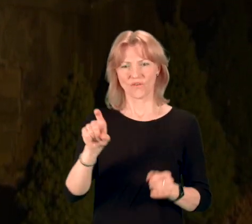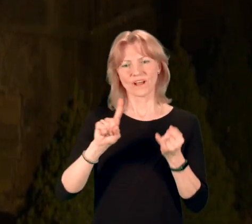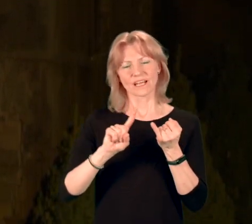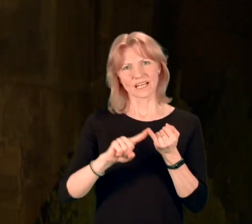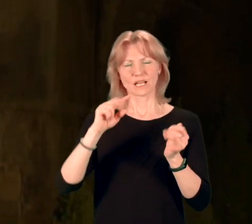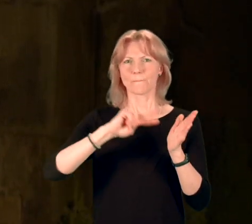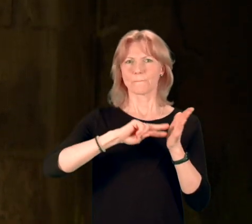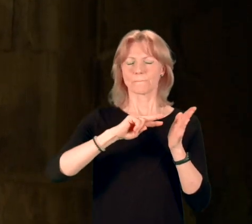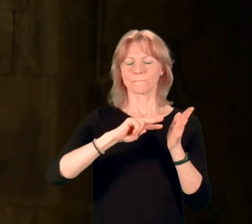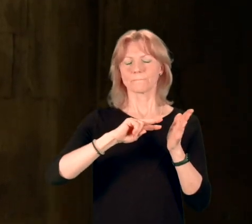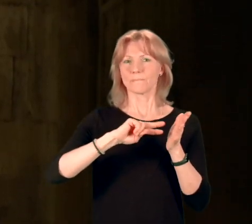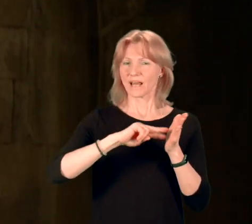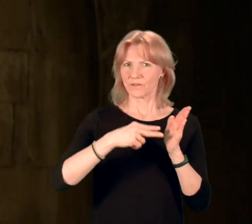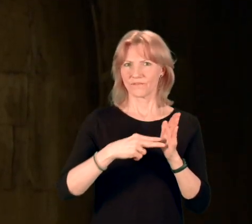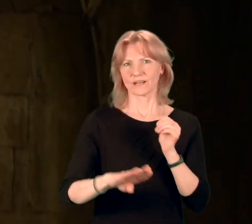dla niej naturalne tło.